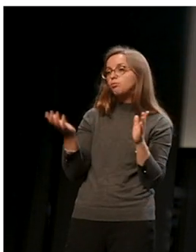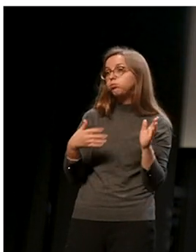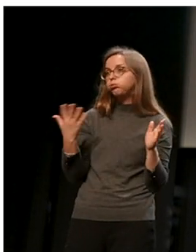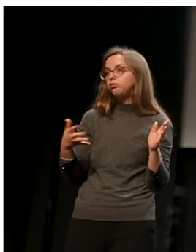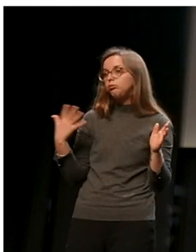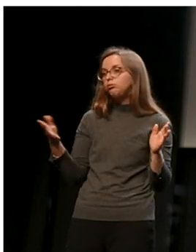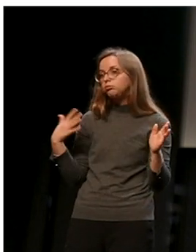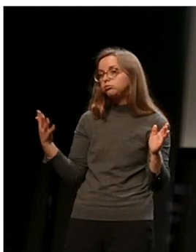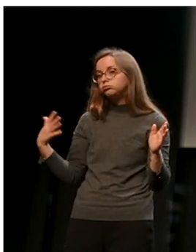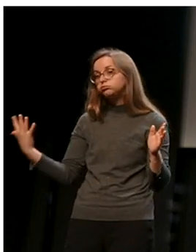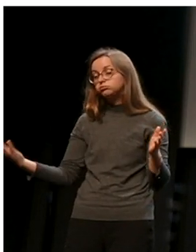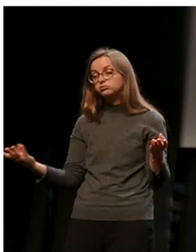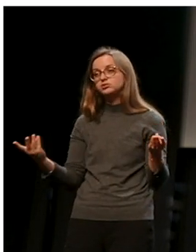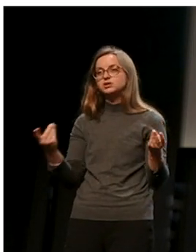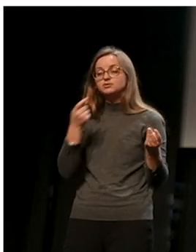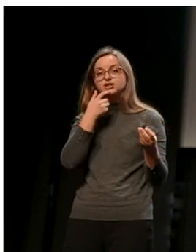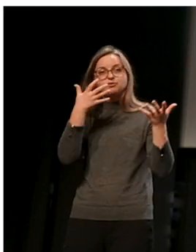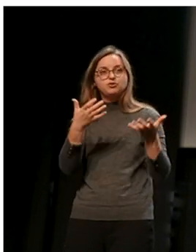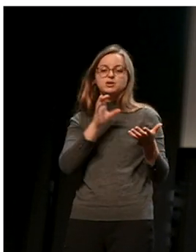statut et un héritage,